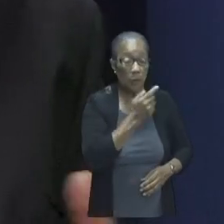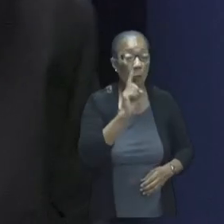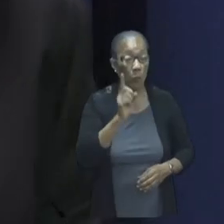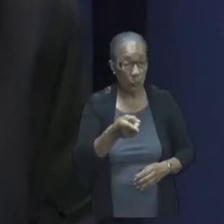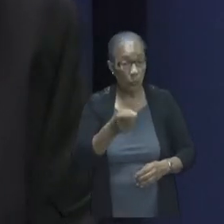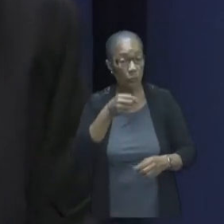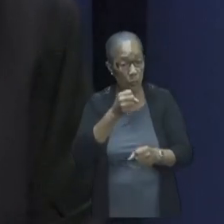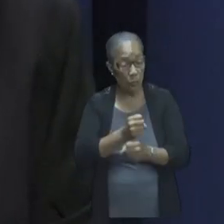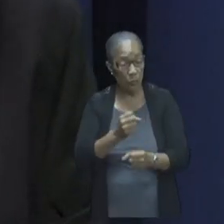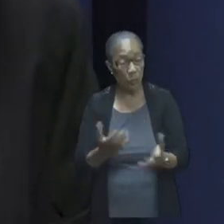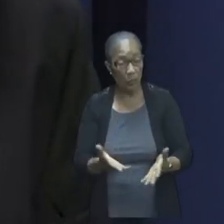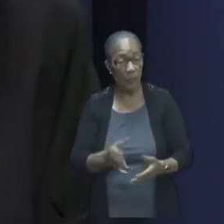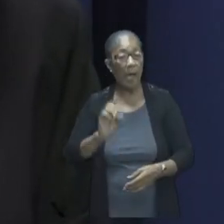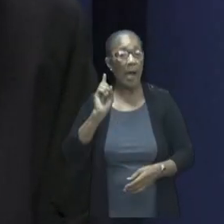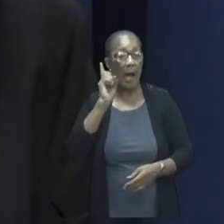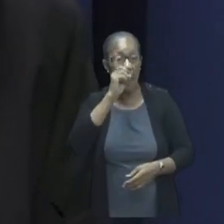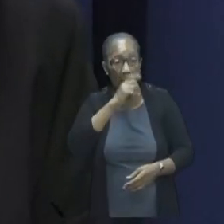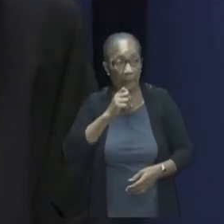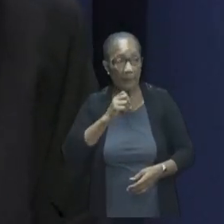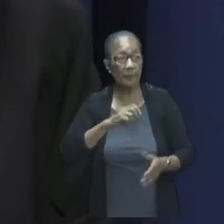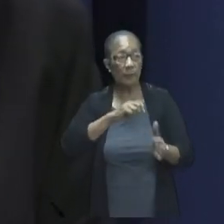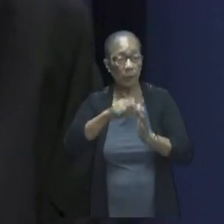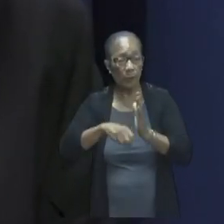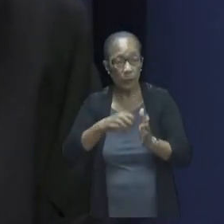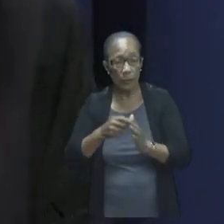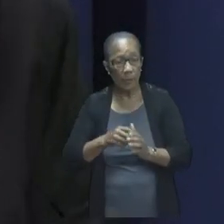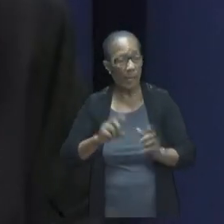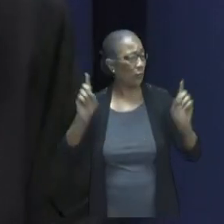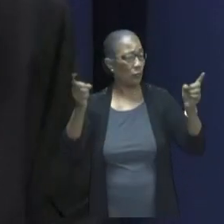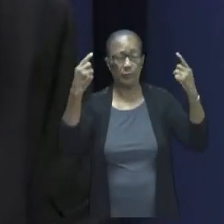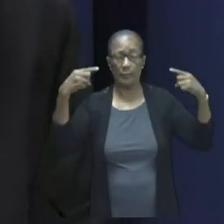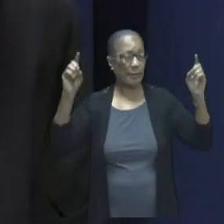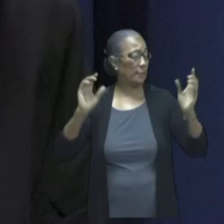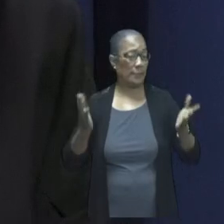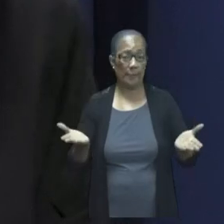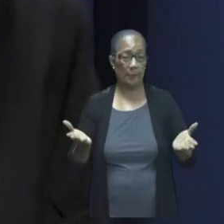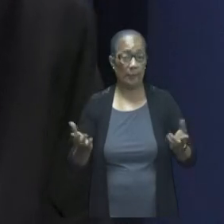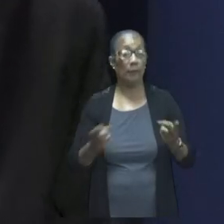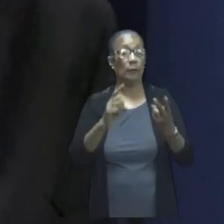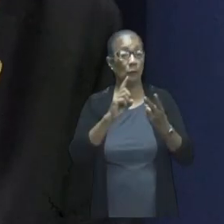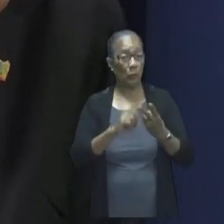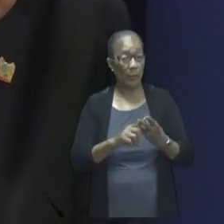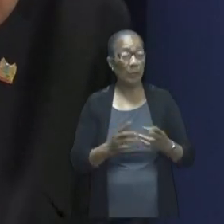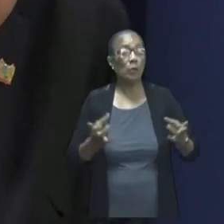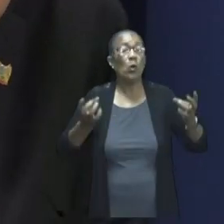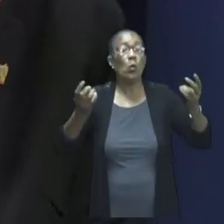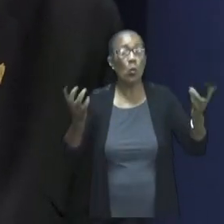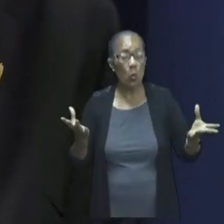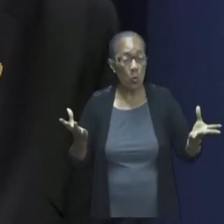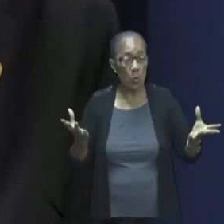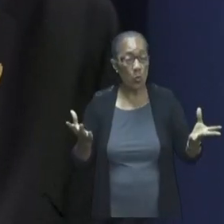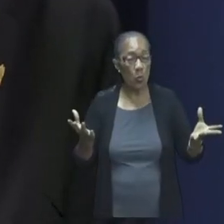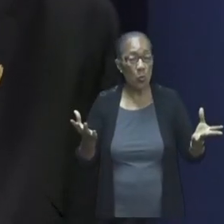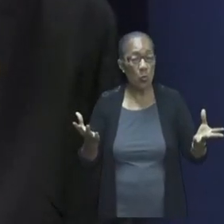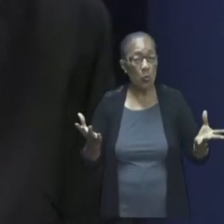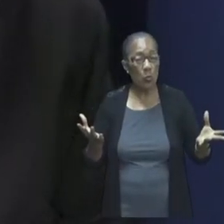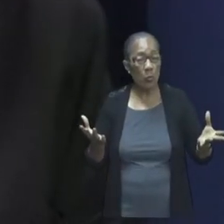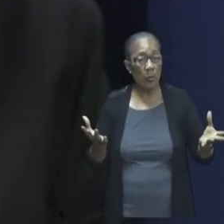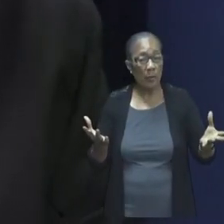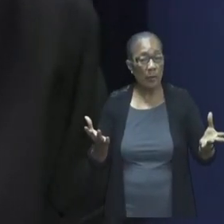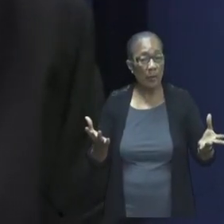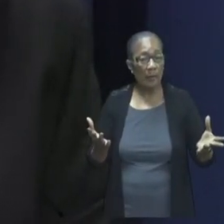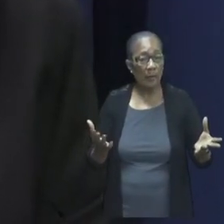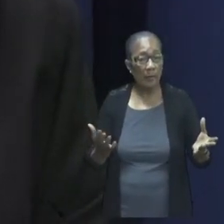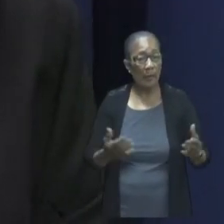gaat yo project niet succesvol zijn het tweede punt hoe ga je een geluk carbon